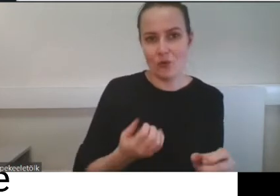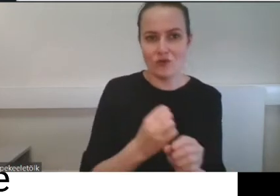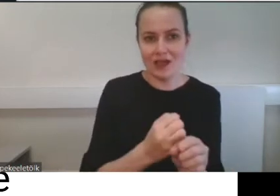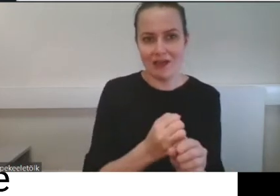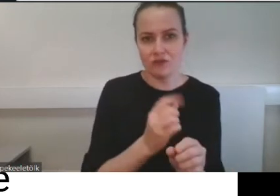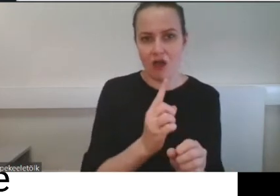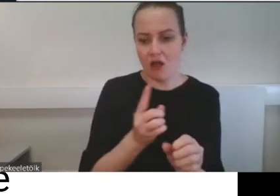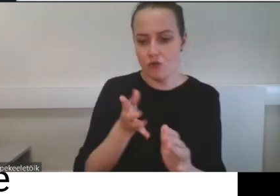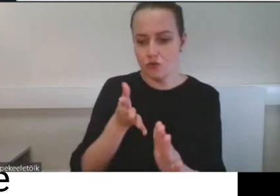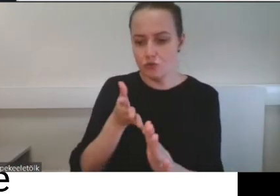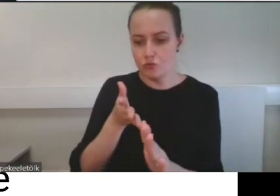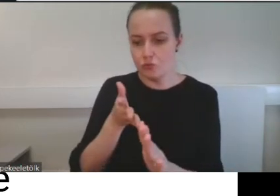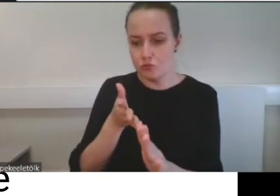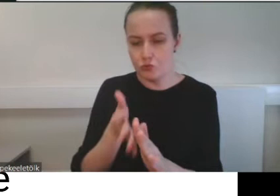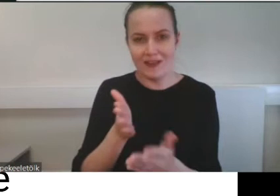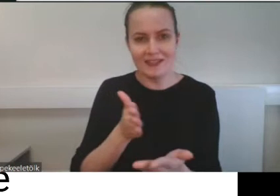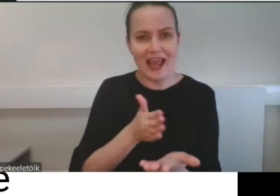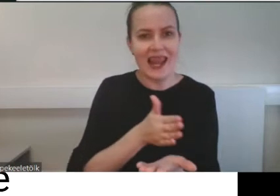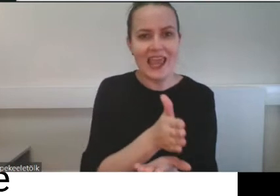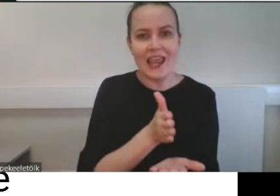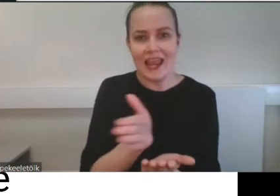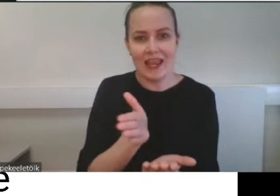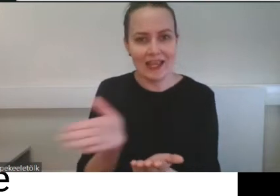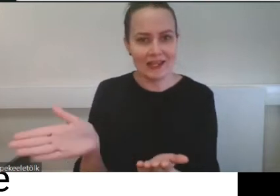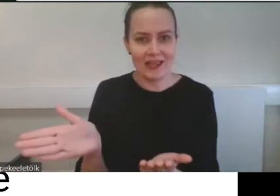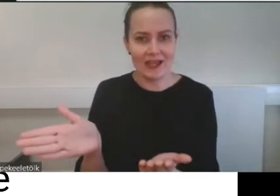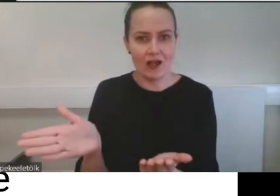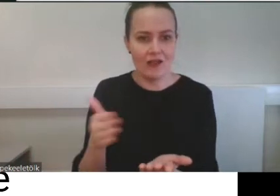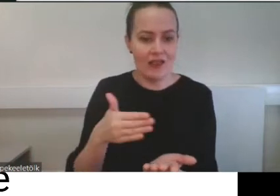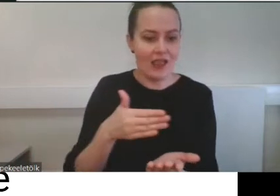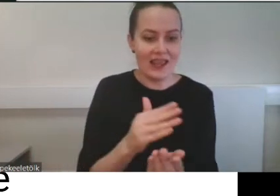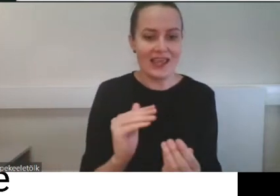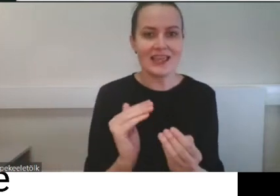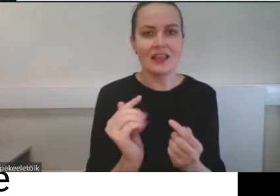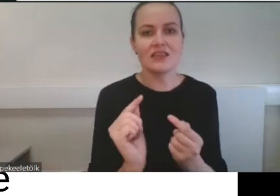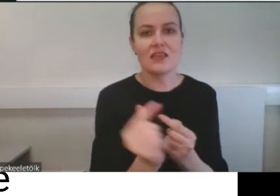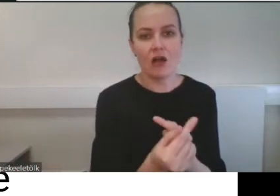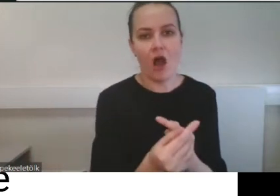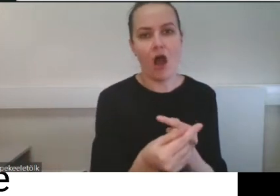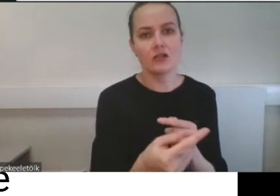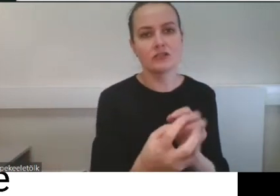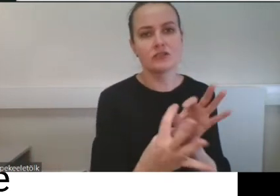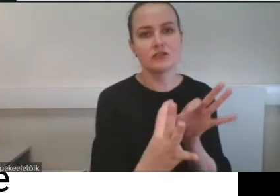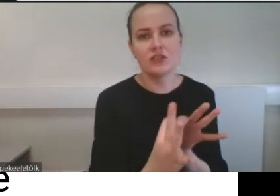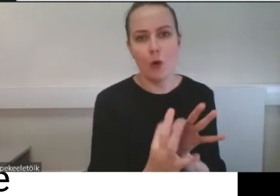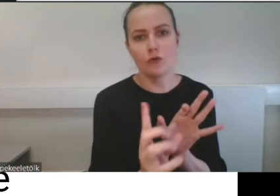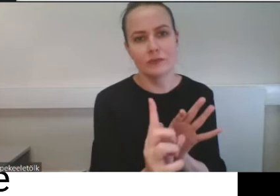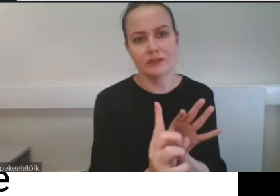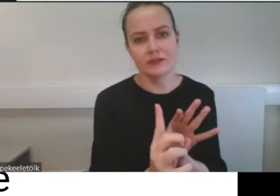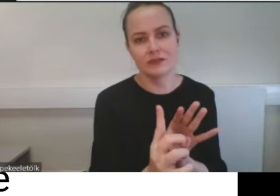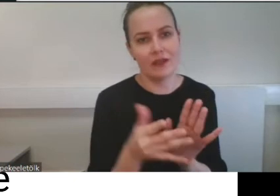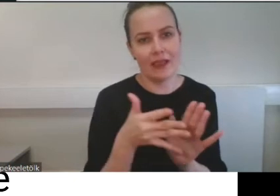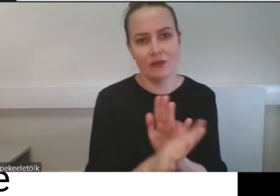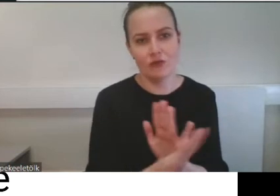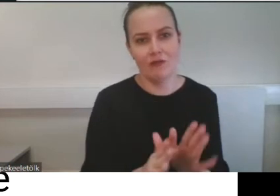siis ta on raske eelkõige küsitlus firma jaoks, uuringu firma jaoks, kuna